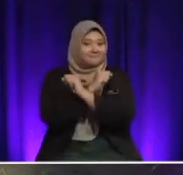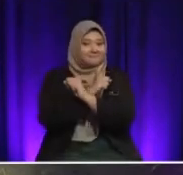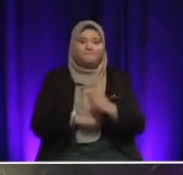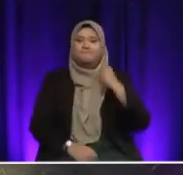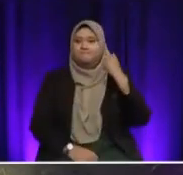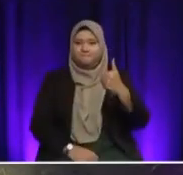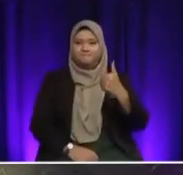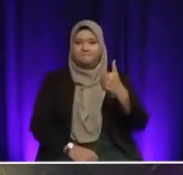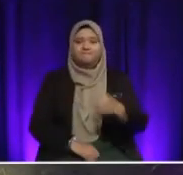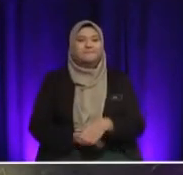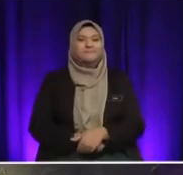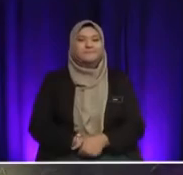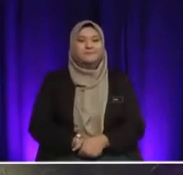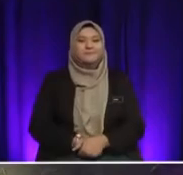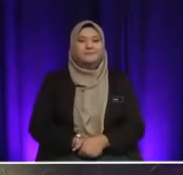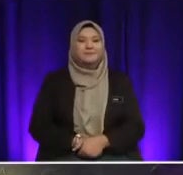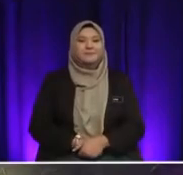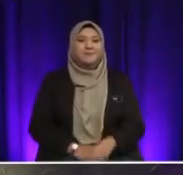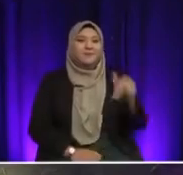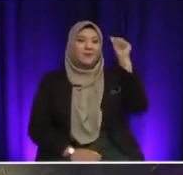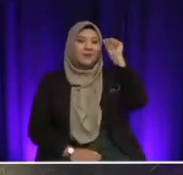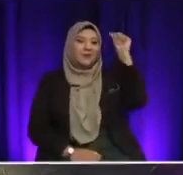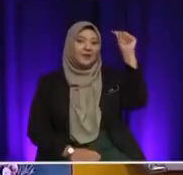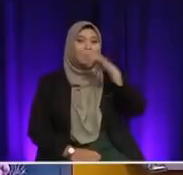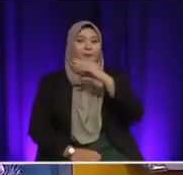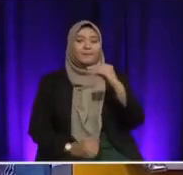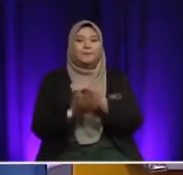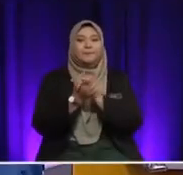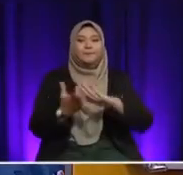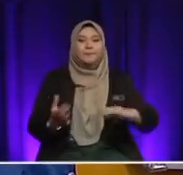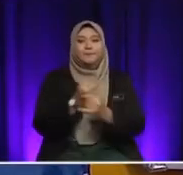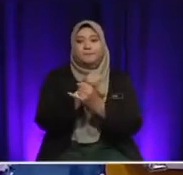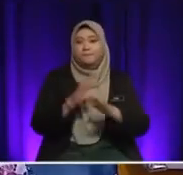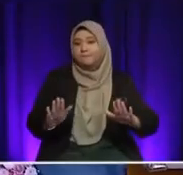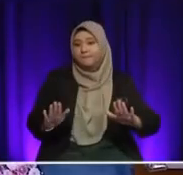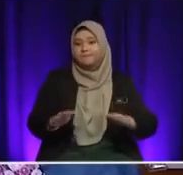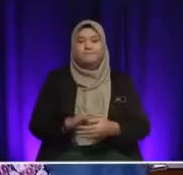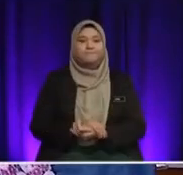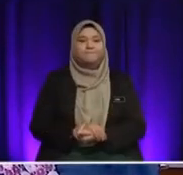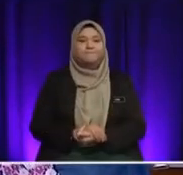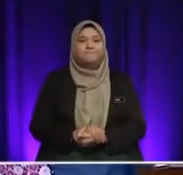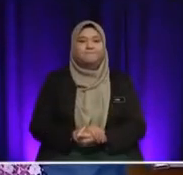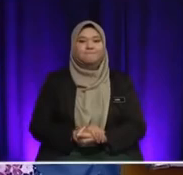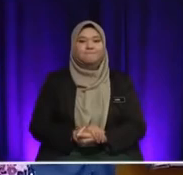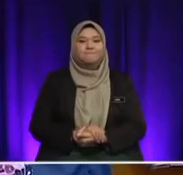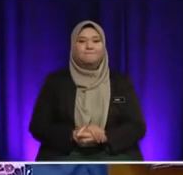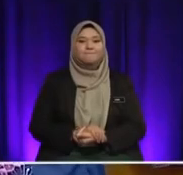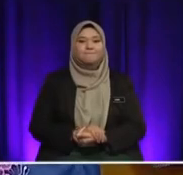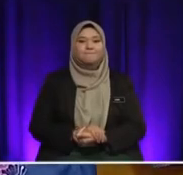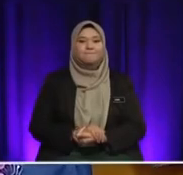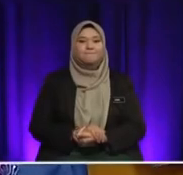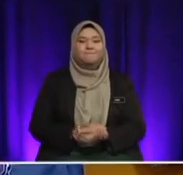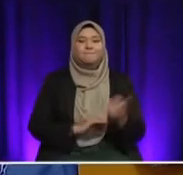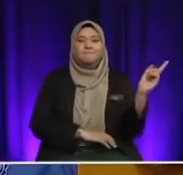silakan. Okey, assalamualaikum dan selamat sejahtera. Hari ini, seperti yang saya katakan tadi, saya akan mengajar